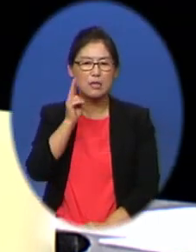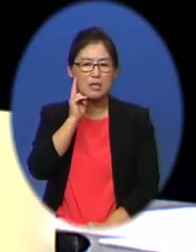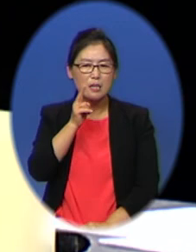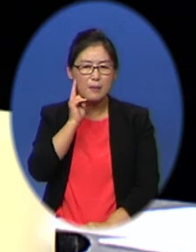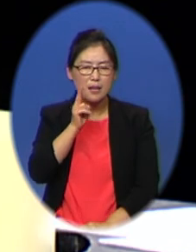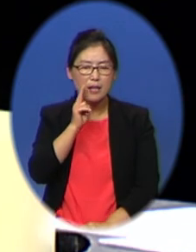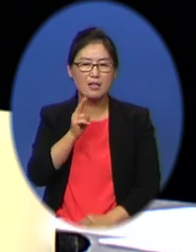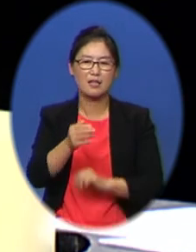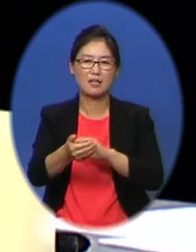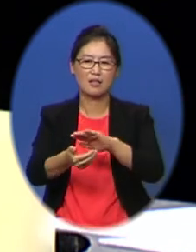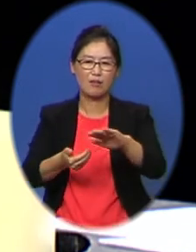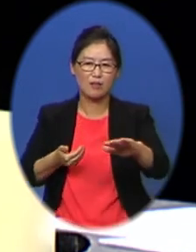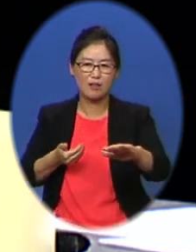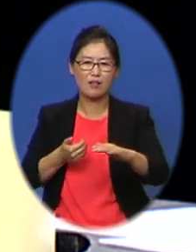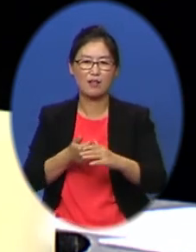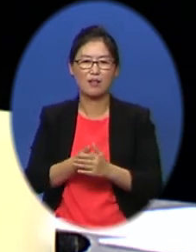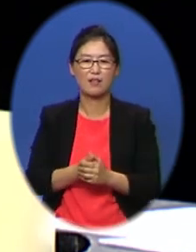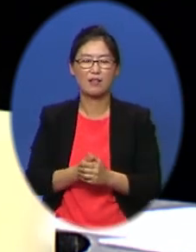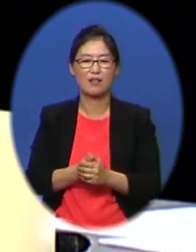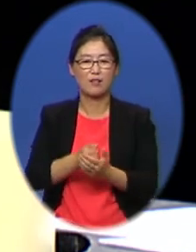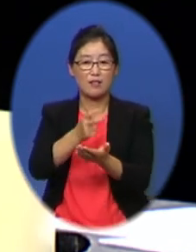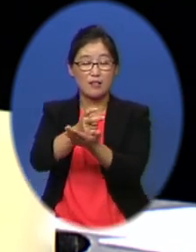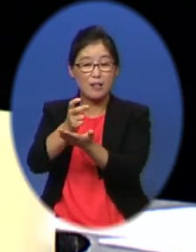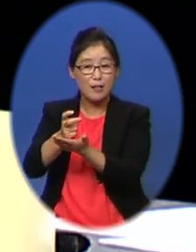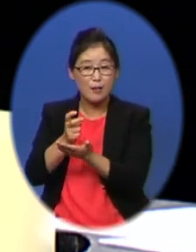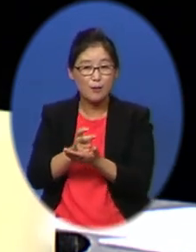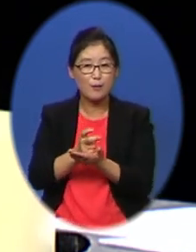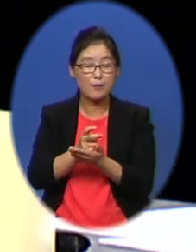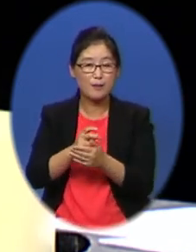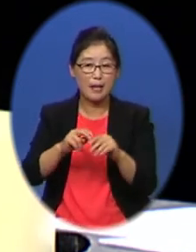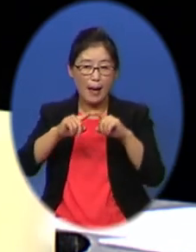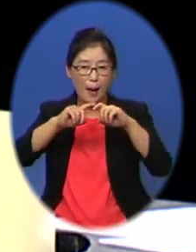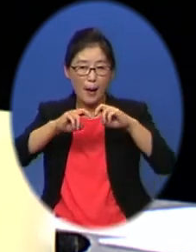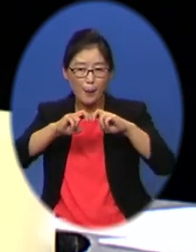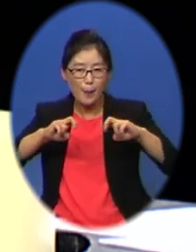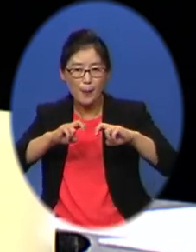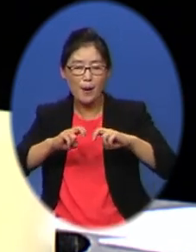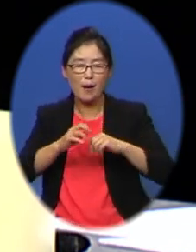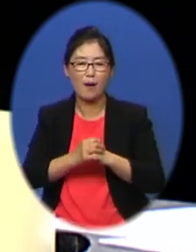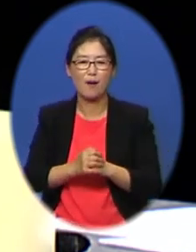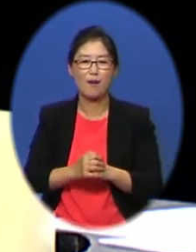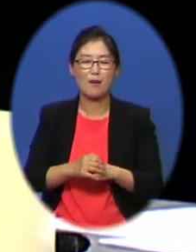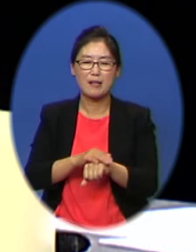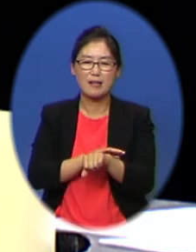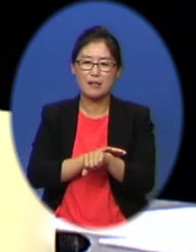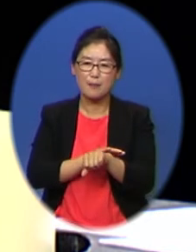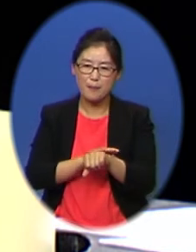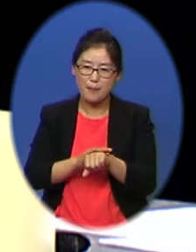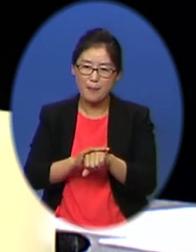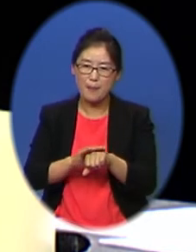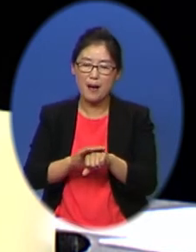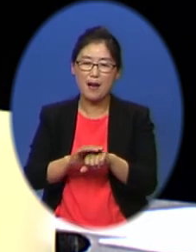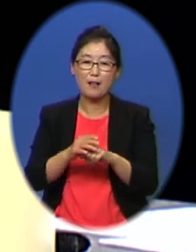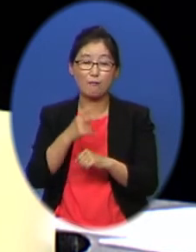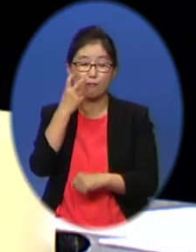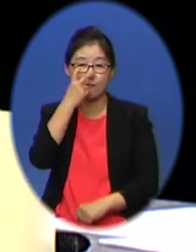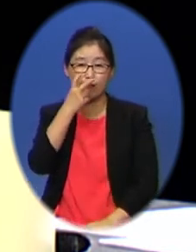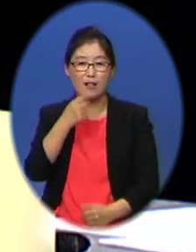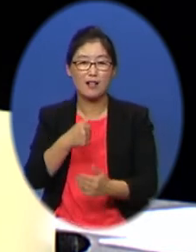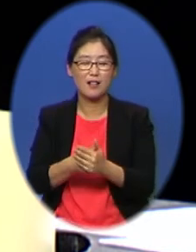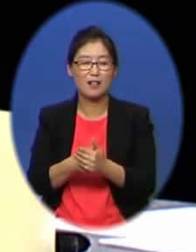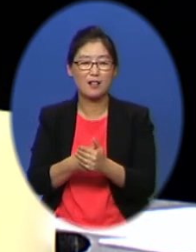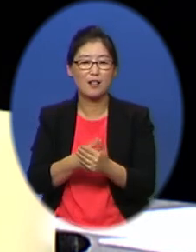이전에 여러 가지 제도들을 잘 활용하셔서 자녀들이 좋은 재산을 가지고